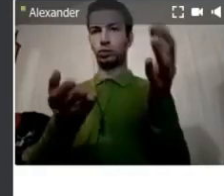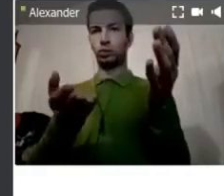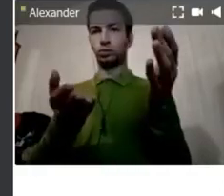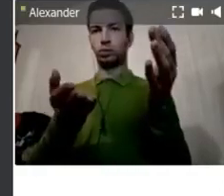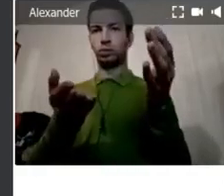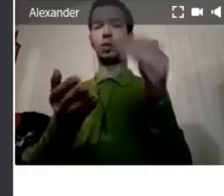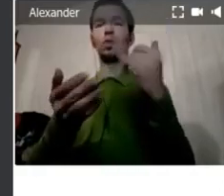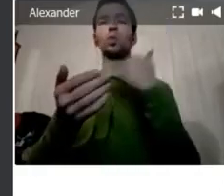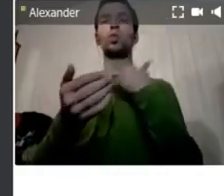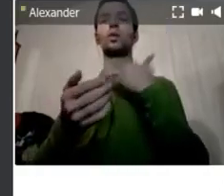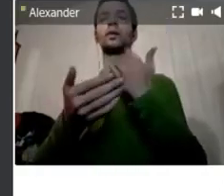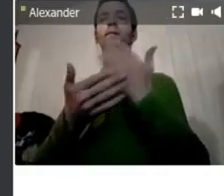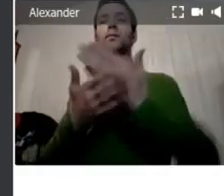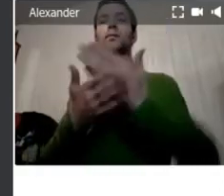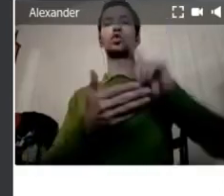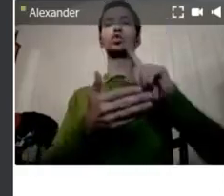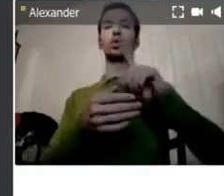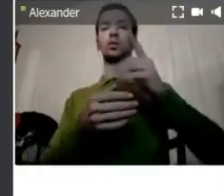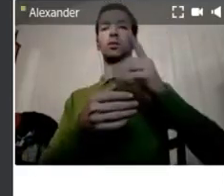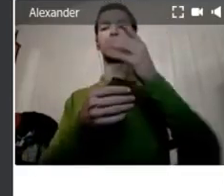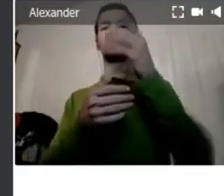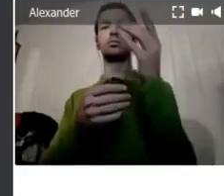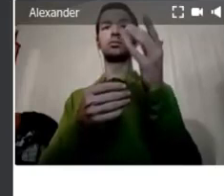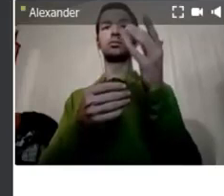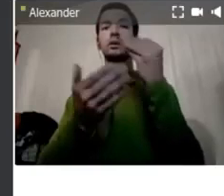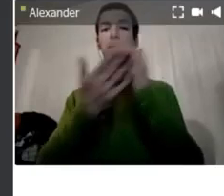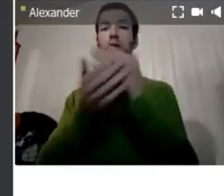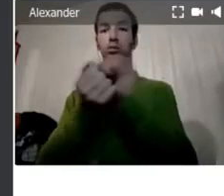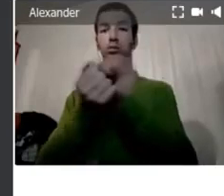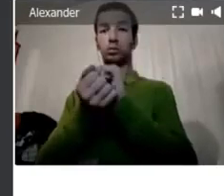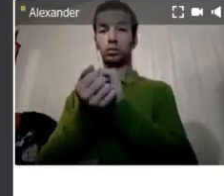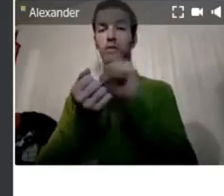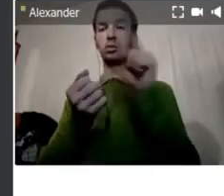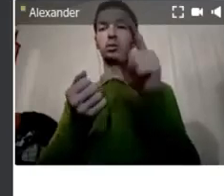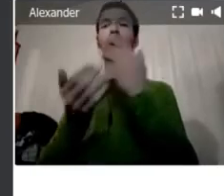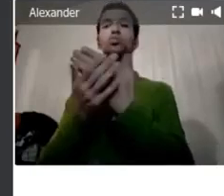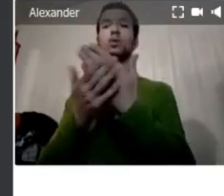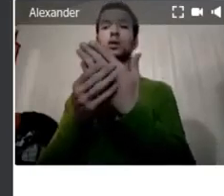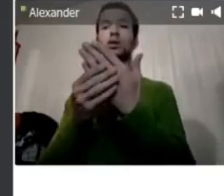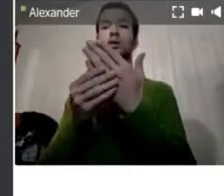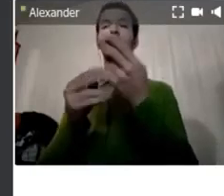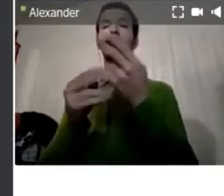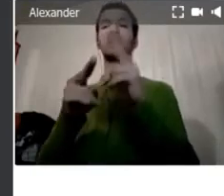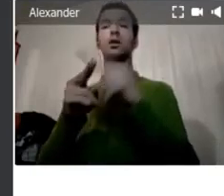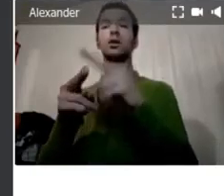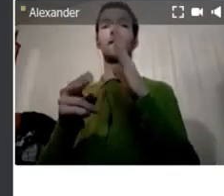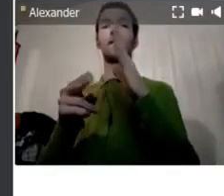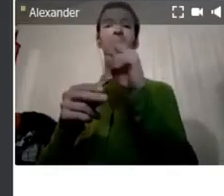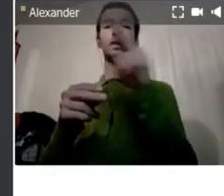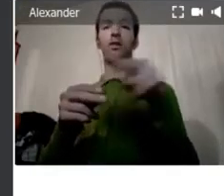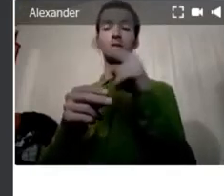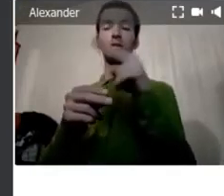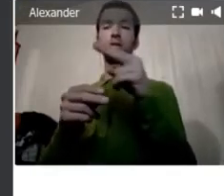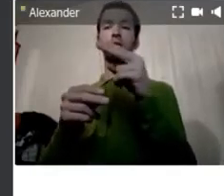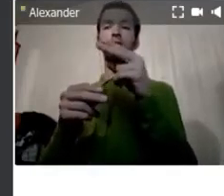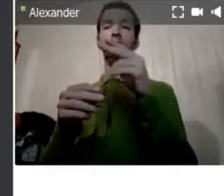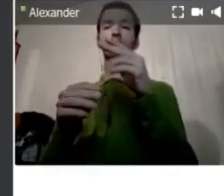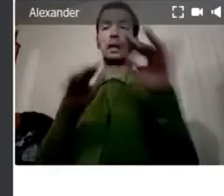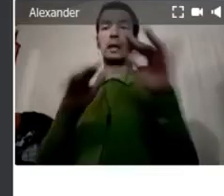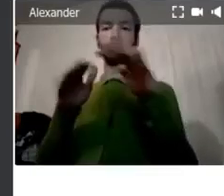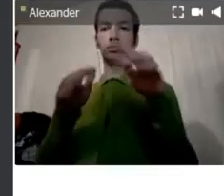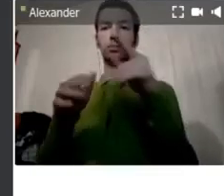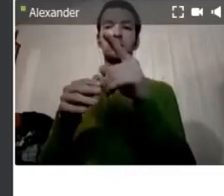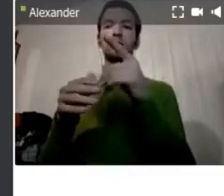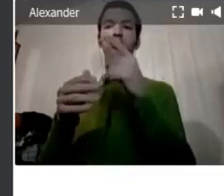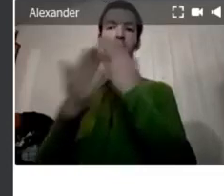Ценные бумаги. У нас именно ценные бумаги, да? Значит, фишка такая,